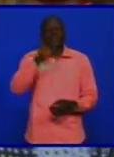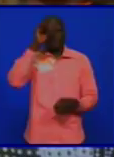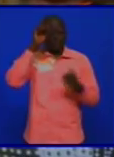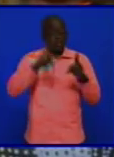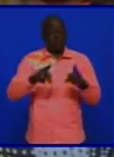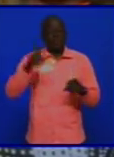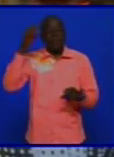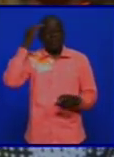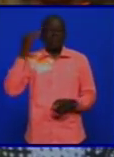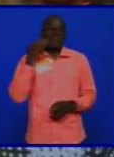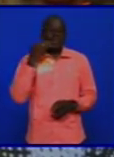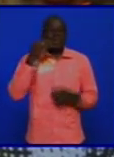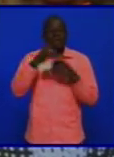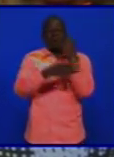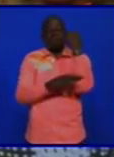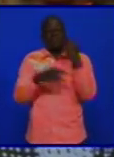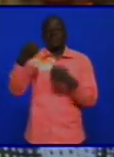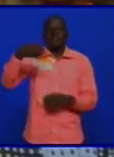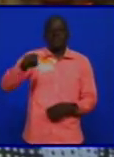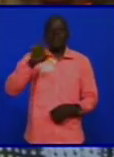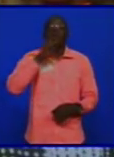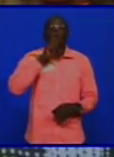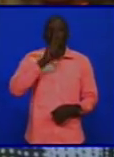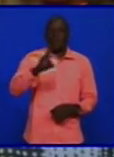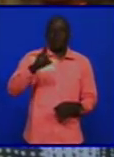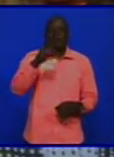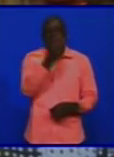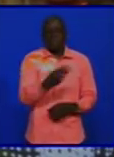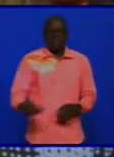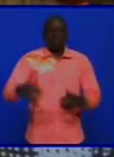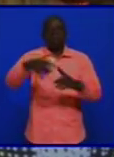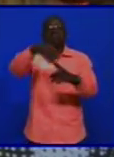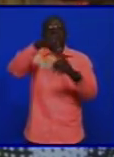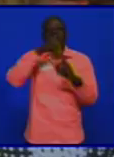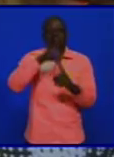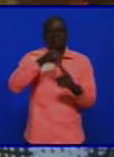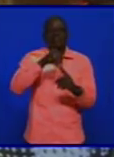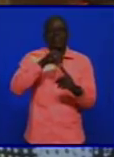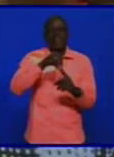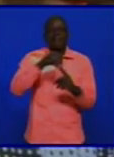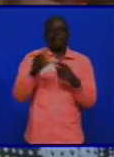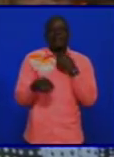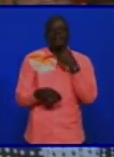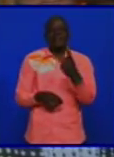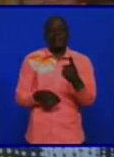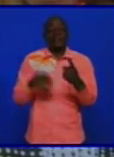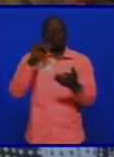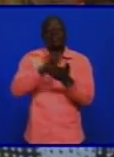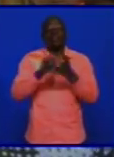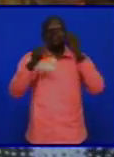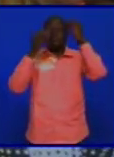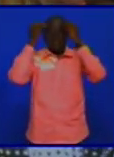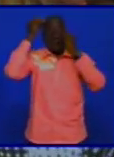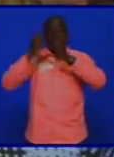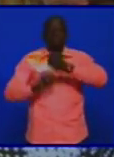quand même la région de l'Est concentre de manière particulière, disons, cette préoccupation sécuritaire.